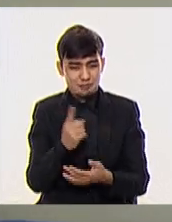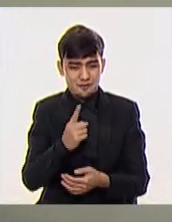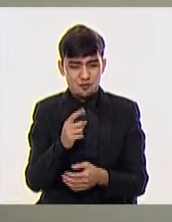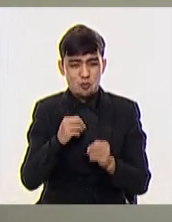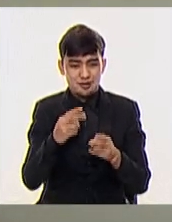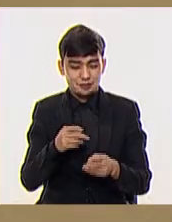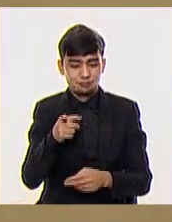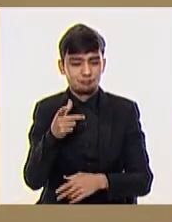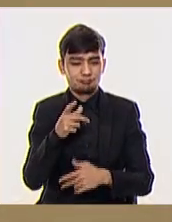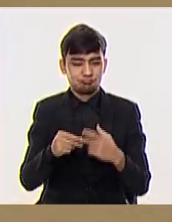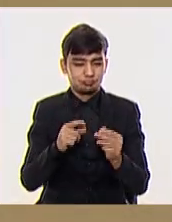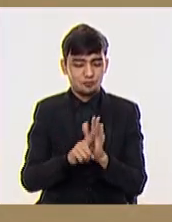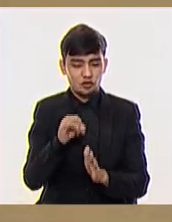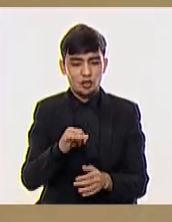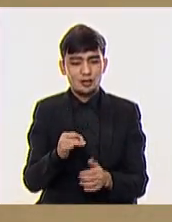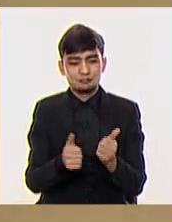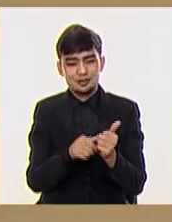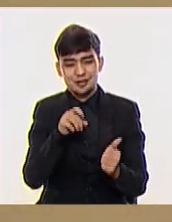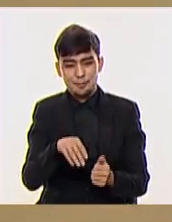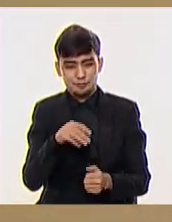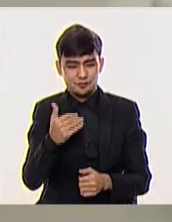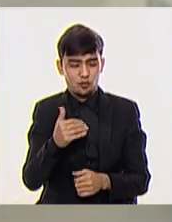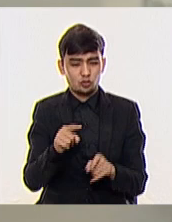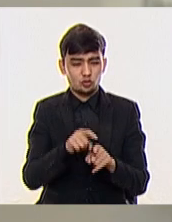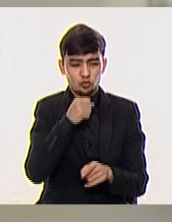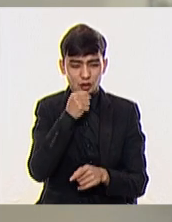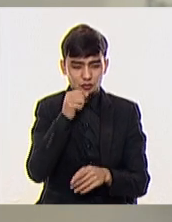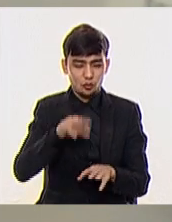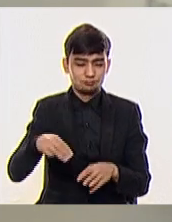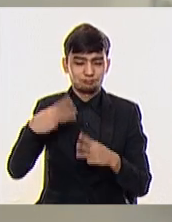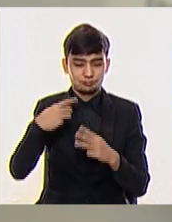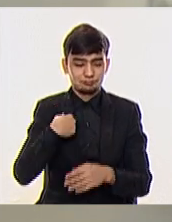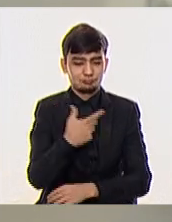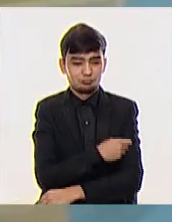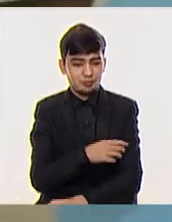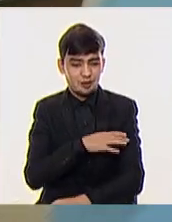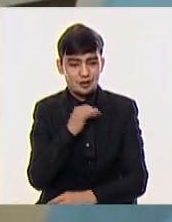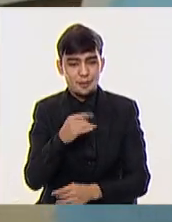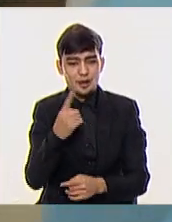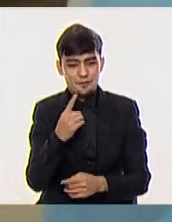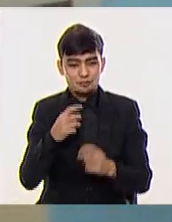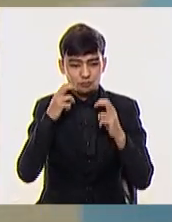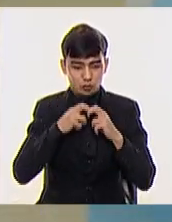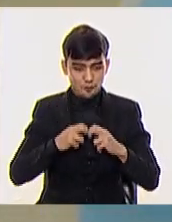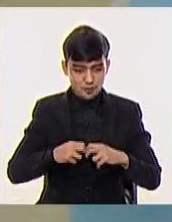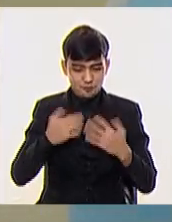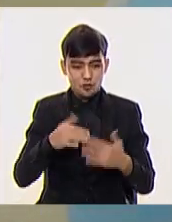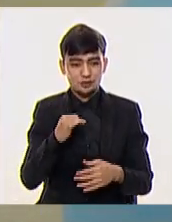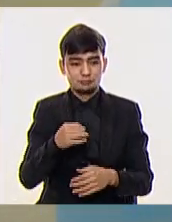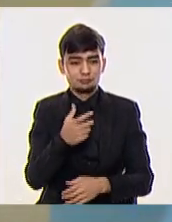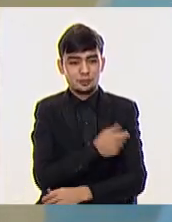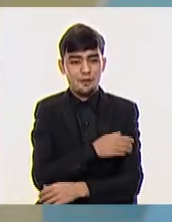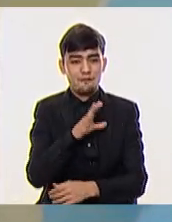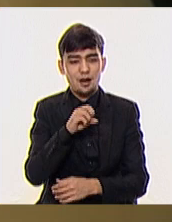облыстың денсаулық сақтау басқармасы басшысының орынбасары Думан Берікұлы журналистер алдында екпе жасады. Егуден бұрын ол тексеруден өтті. Вакцина салу